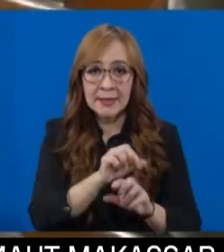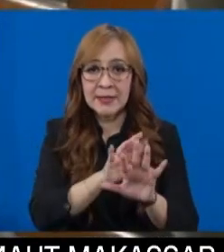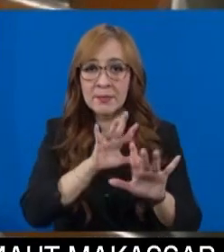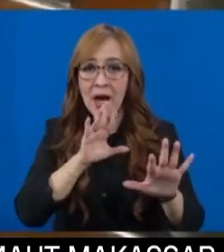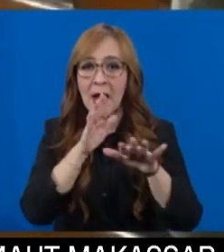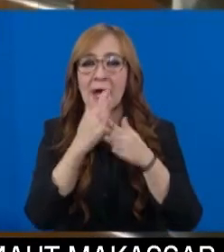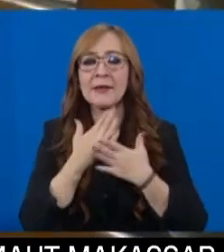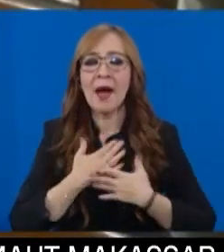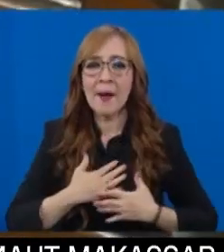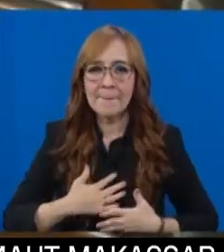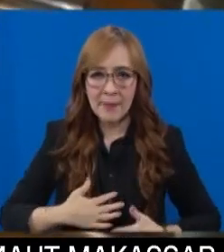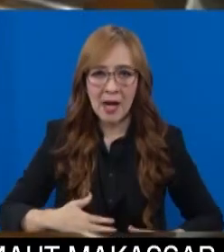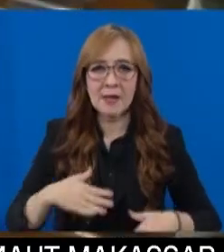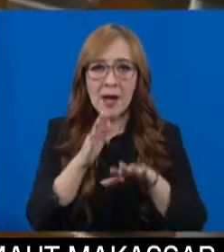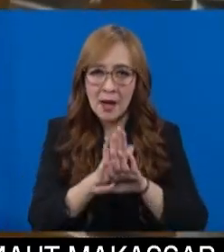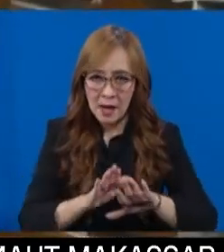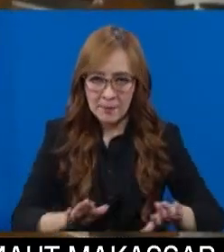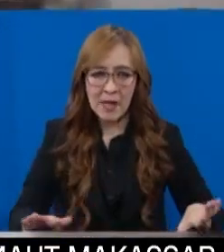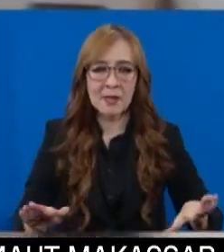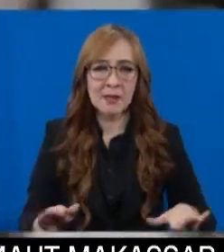Nanti pada suhu